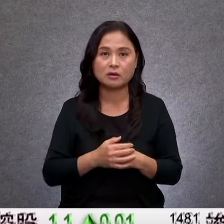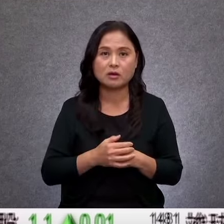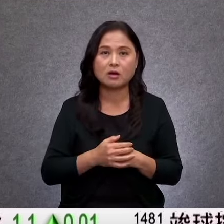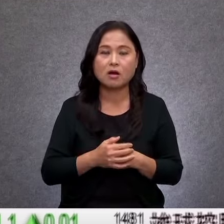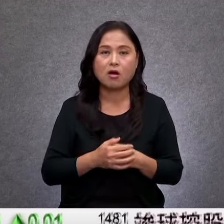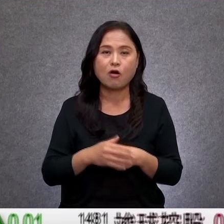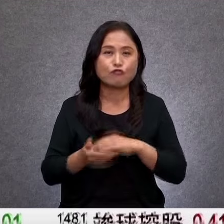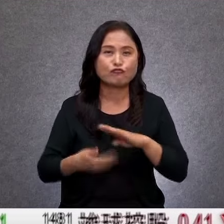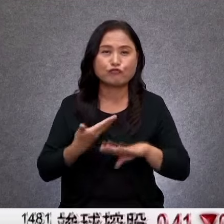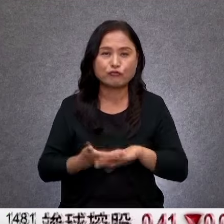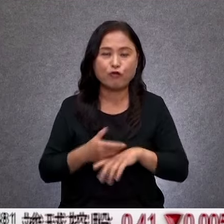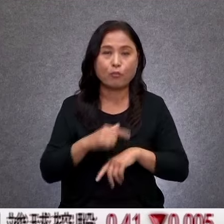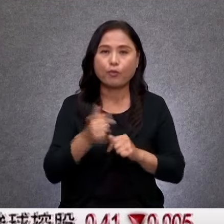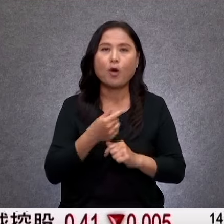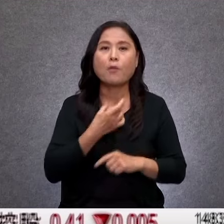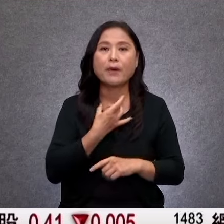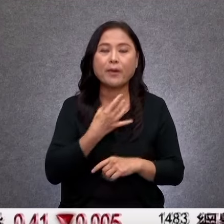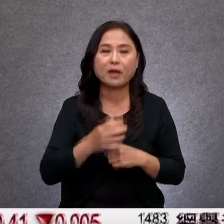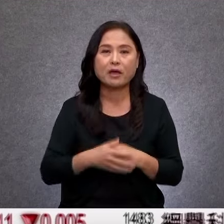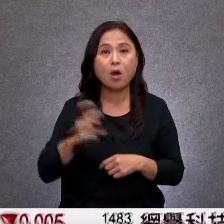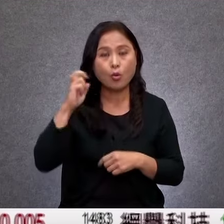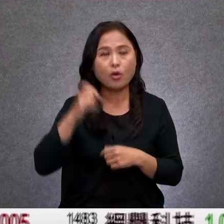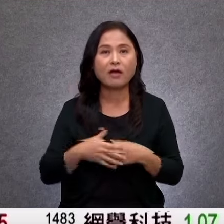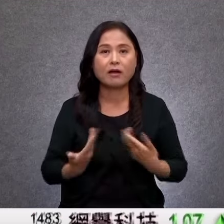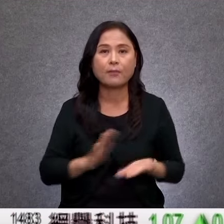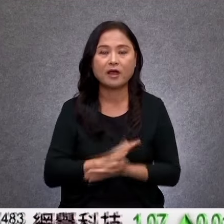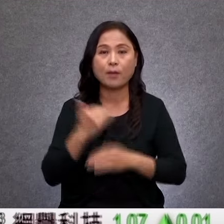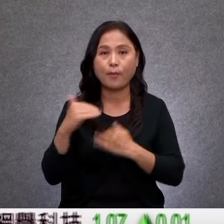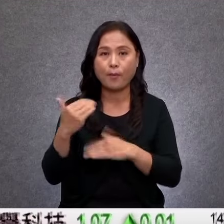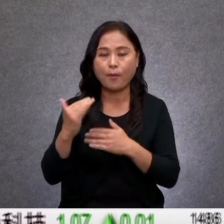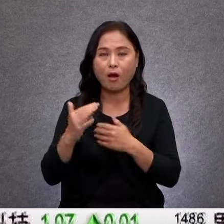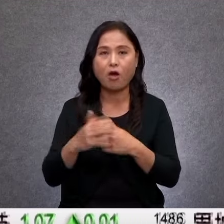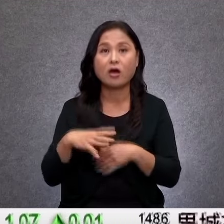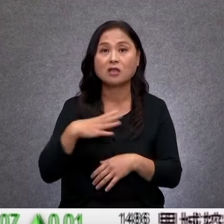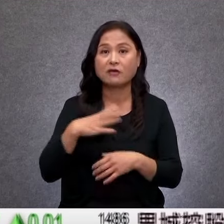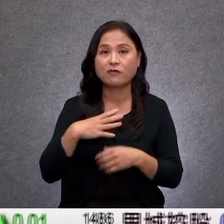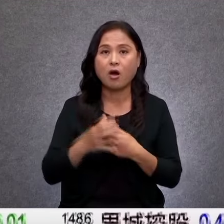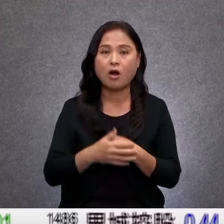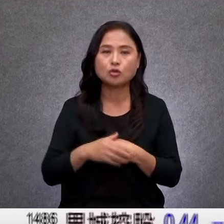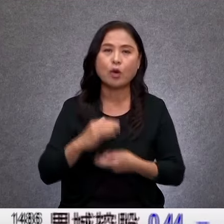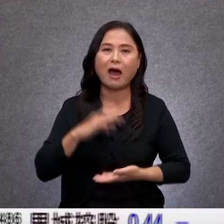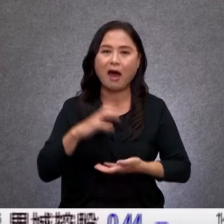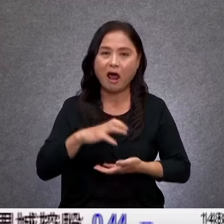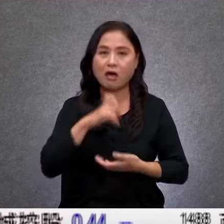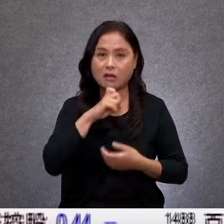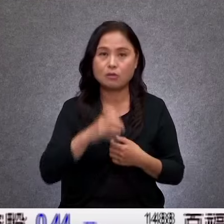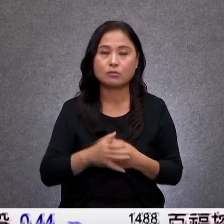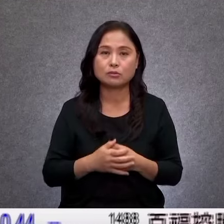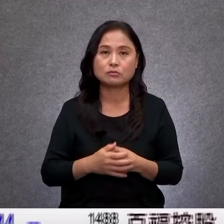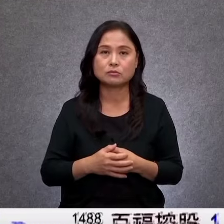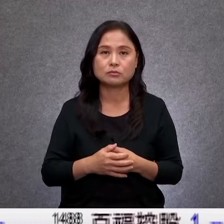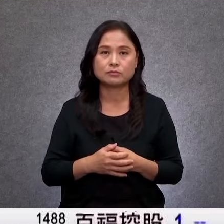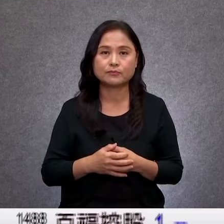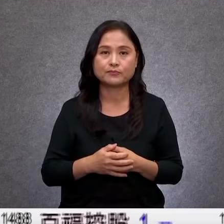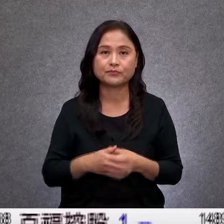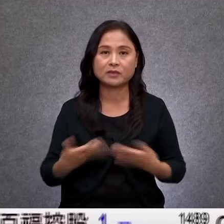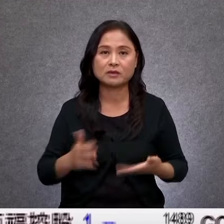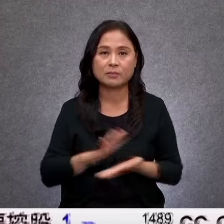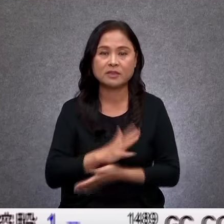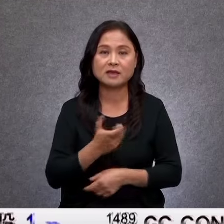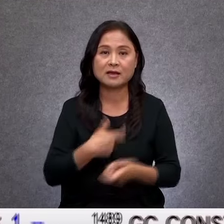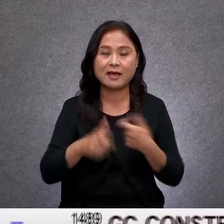嘅需求咧都仲係未能夠完全恢復。咁我哋估計咧，今年嘅出口咧個表現都仍然會受